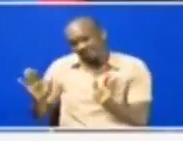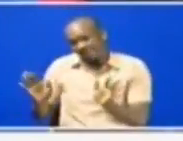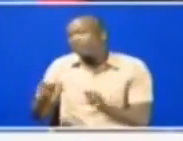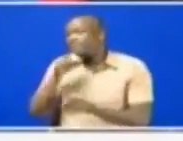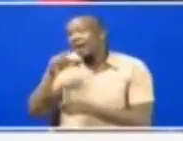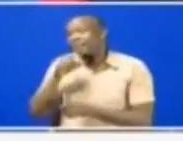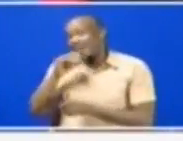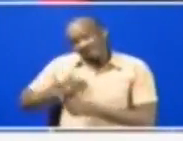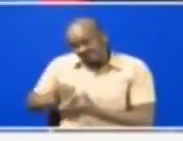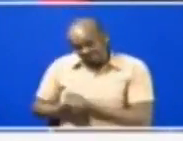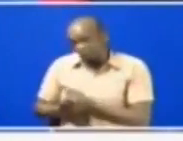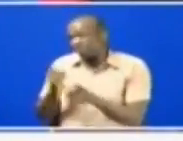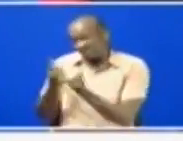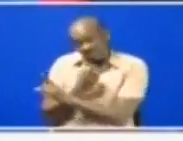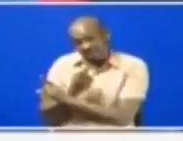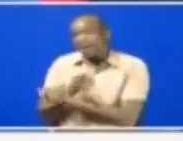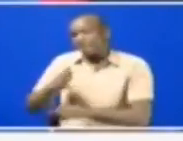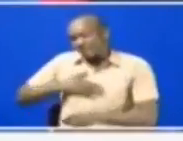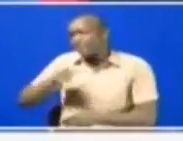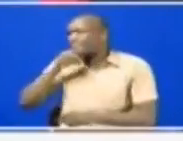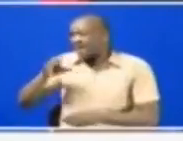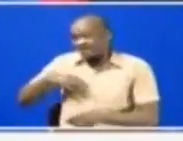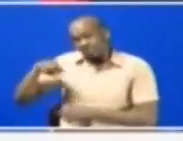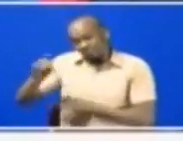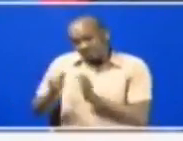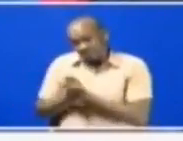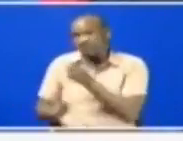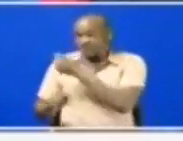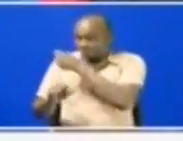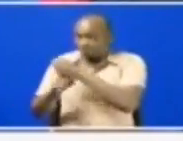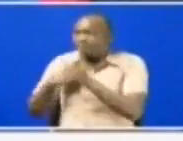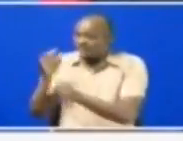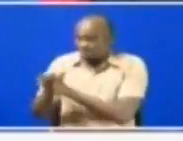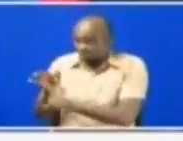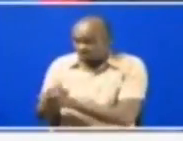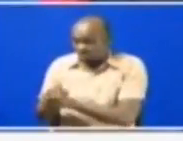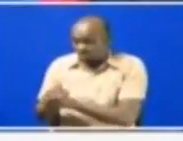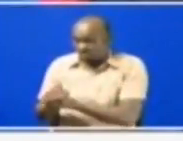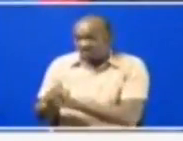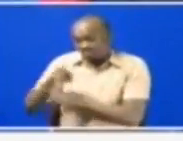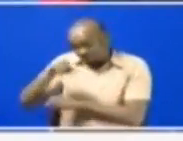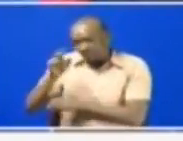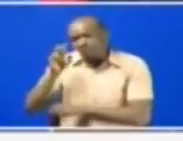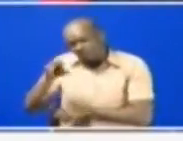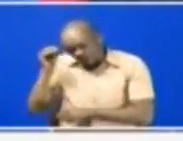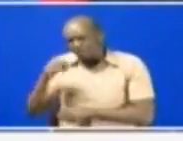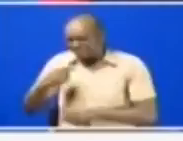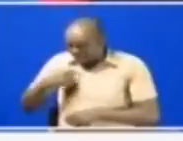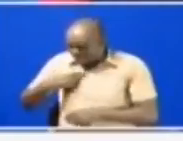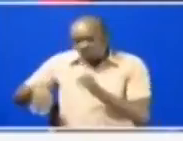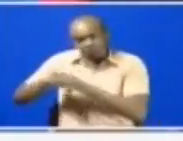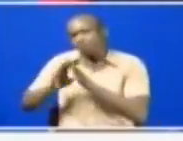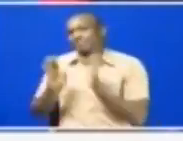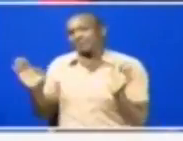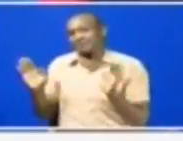sema kwa vile kwa vingine pia wazazi wangu walikuja kunipatia hiyo support sana ya walikuja kunotice niko na hiyo